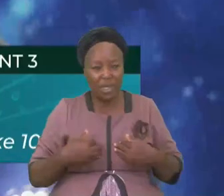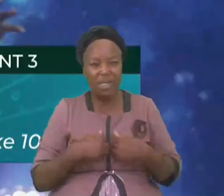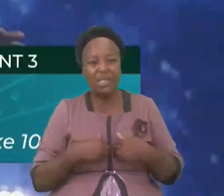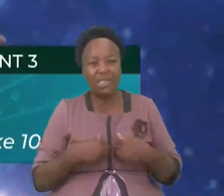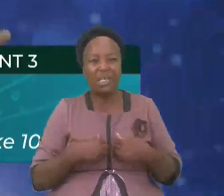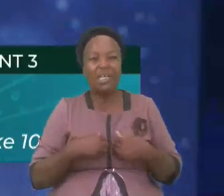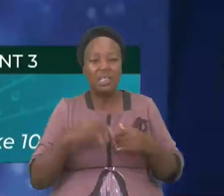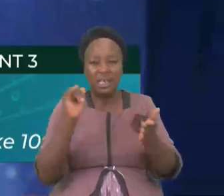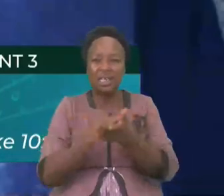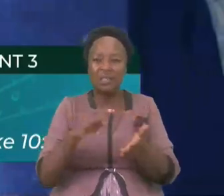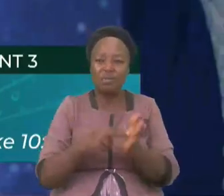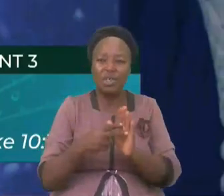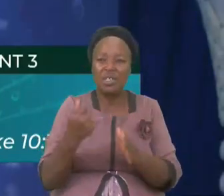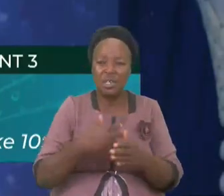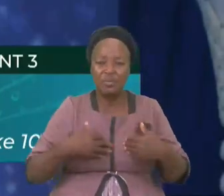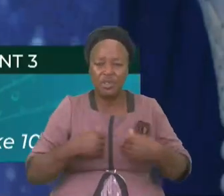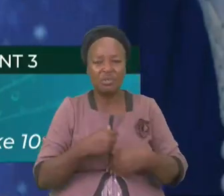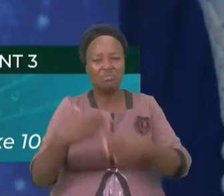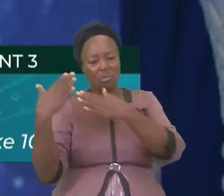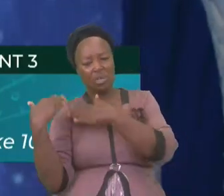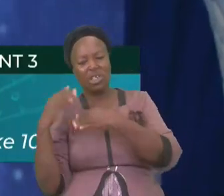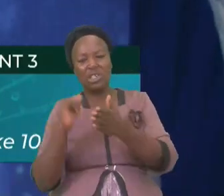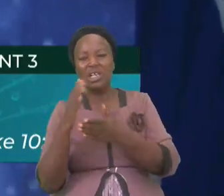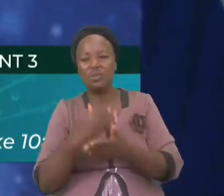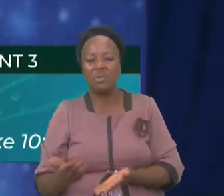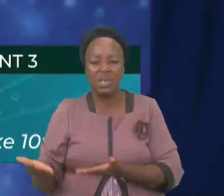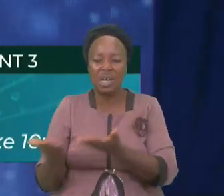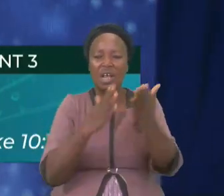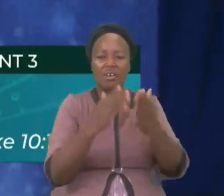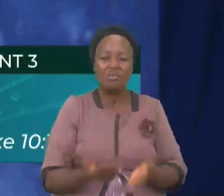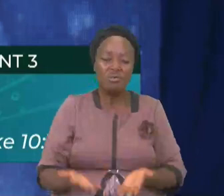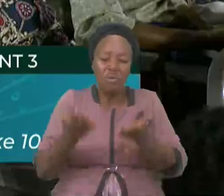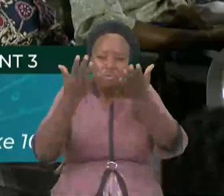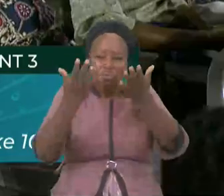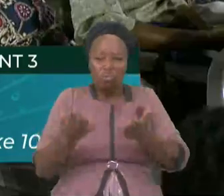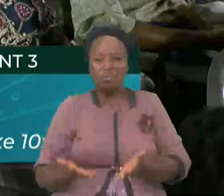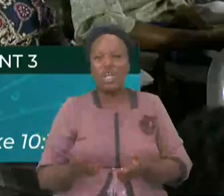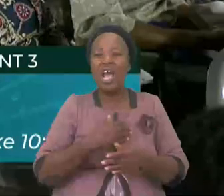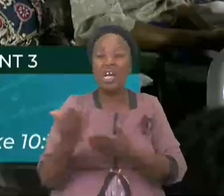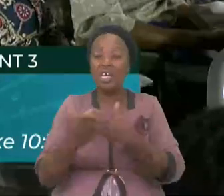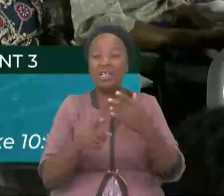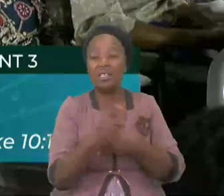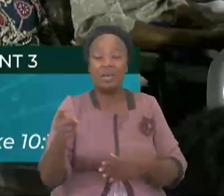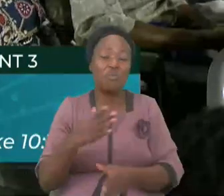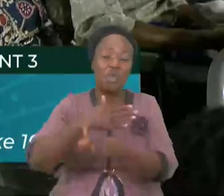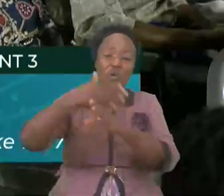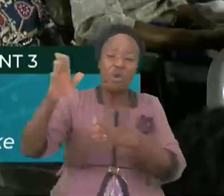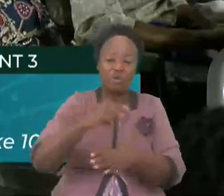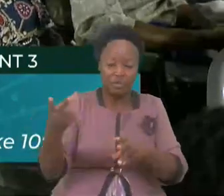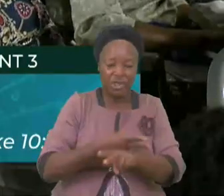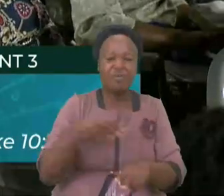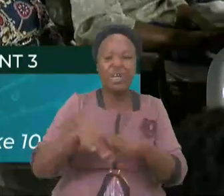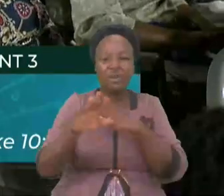C'est-à-dire pour les bêtes de somme qui vont porter vos fardeaux et les emporter, ils